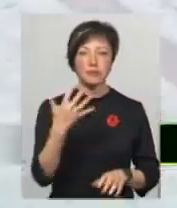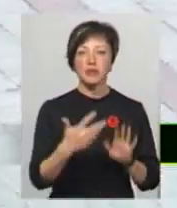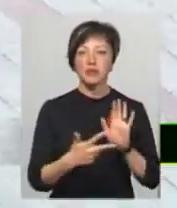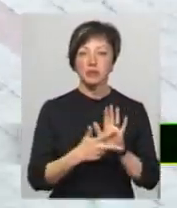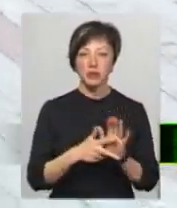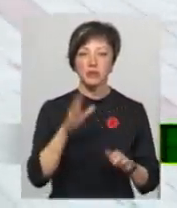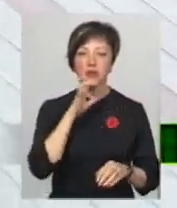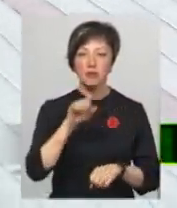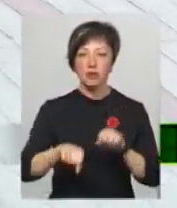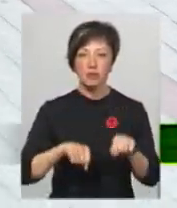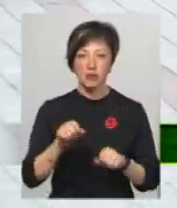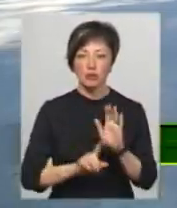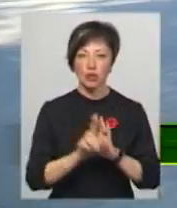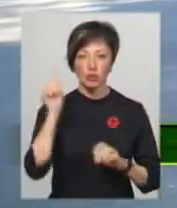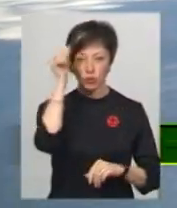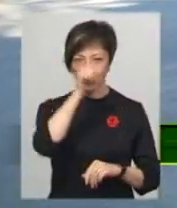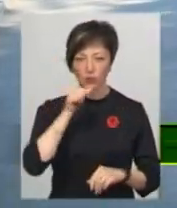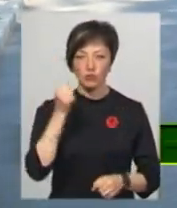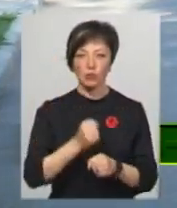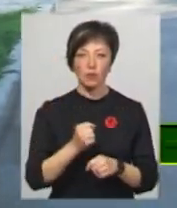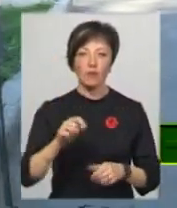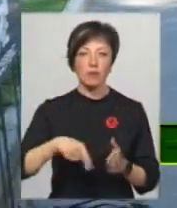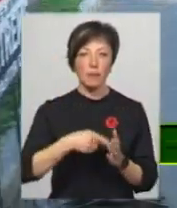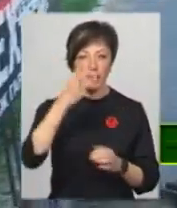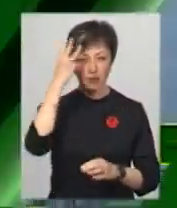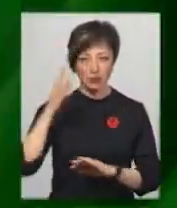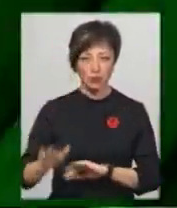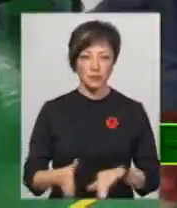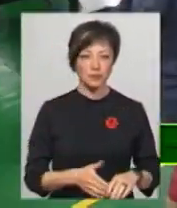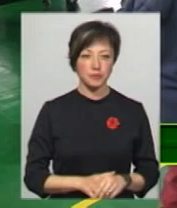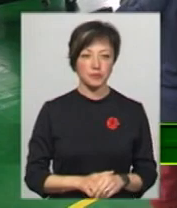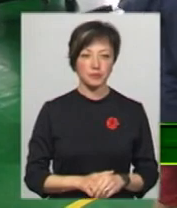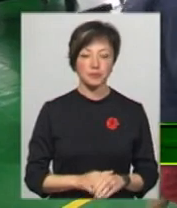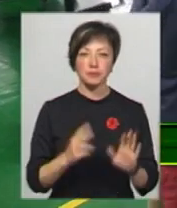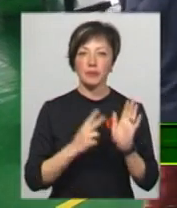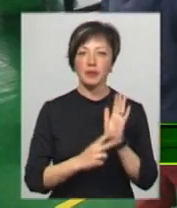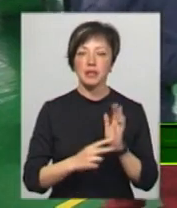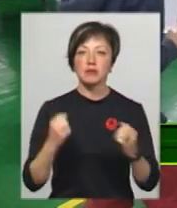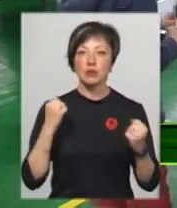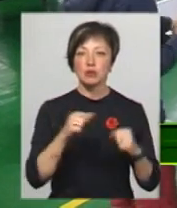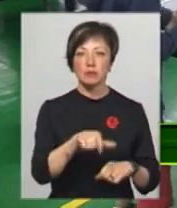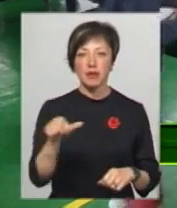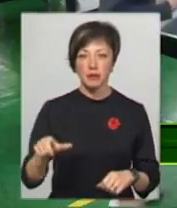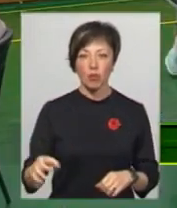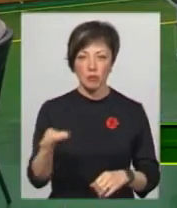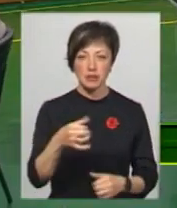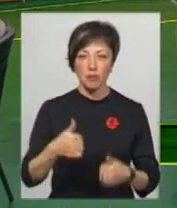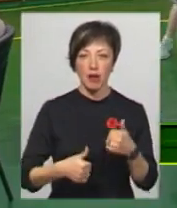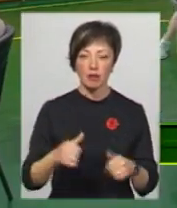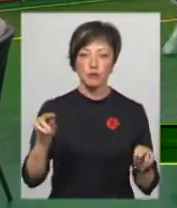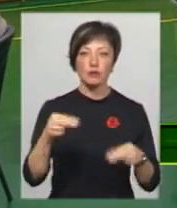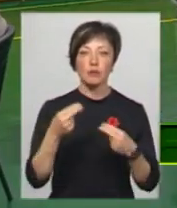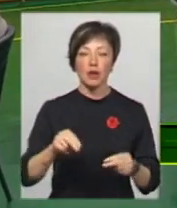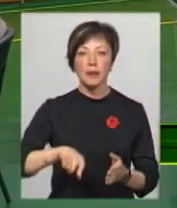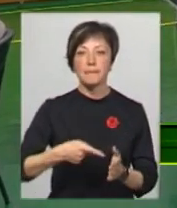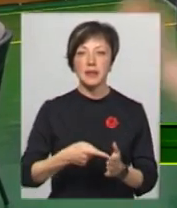58 крадіжок велосипедів з початку року скоєно у Хмельницькому. 70 спортсменів Хмельниччини змагалися на